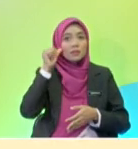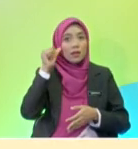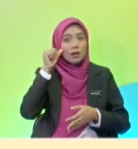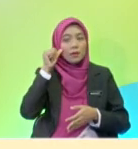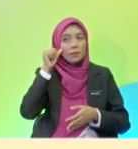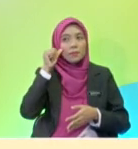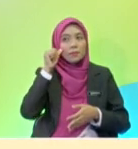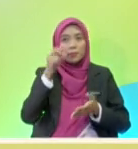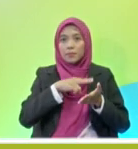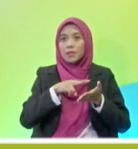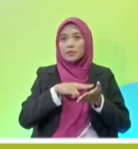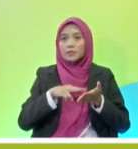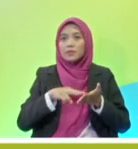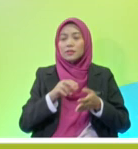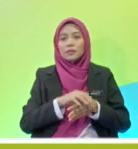Azra